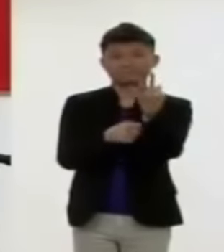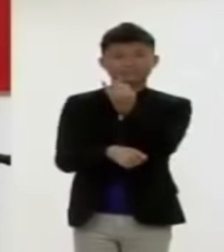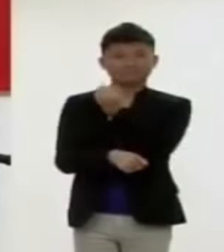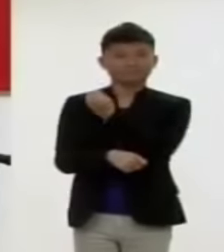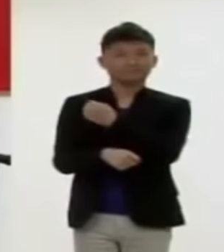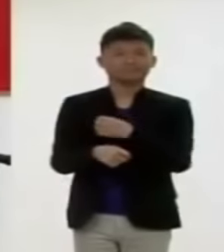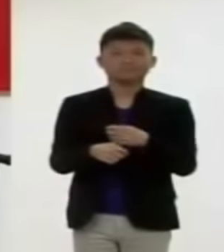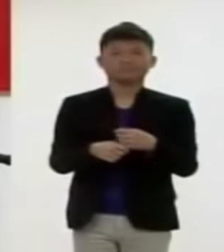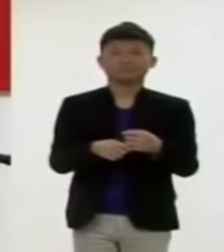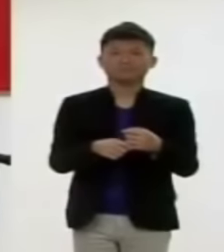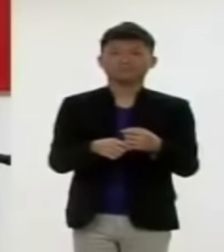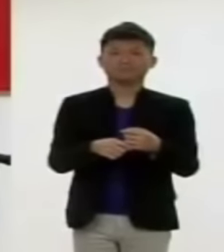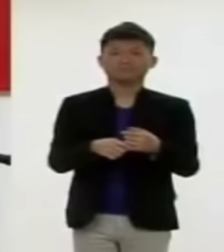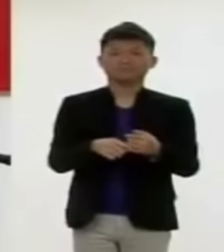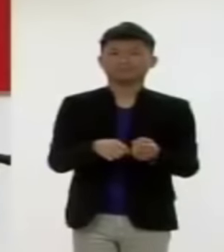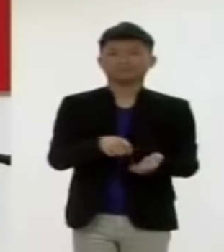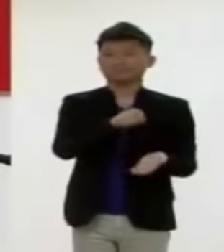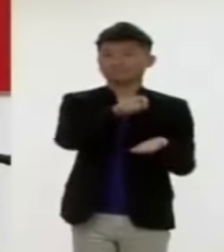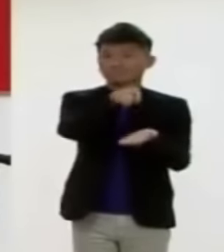其实